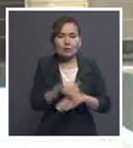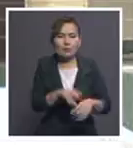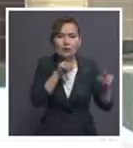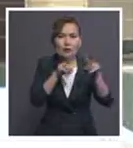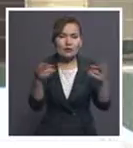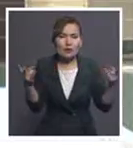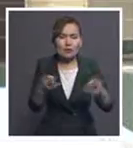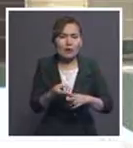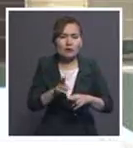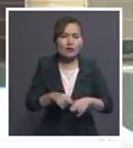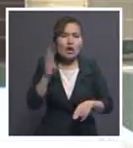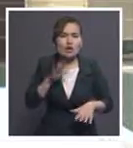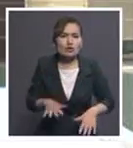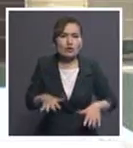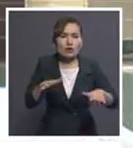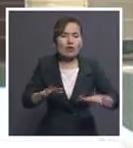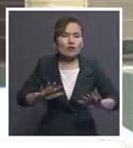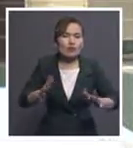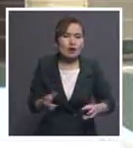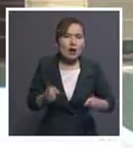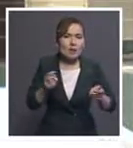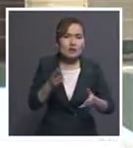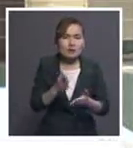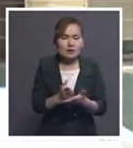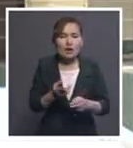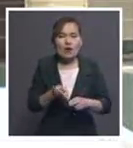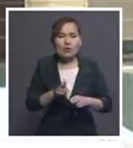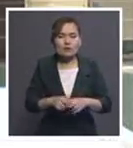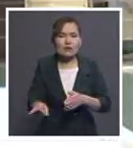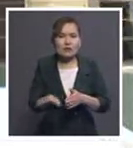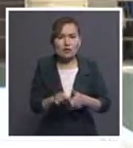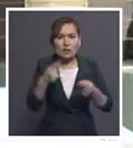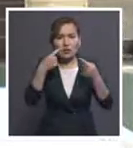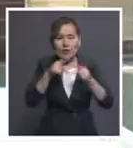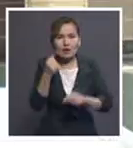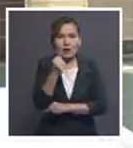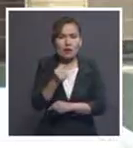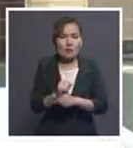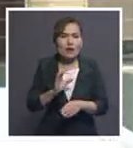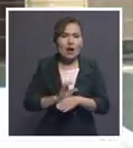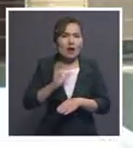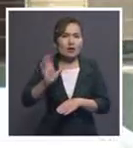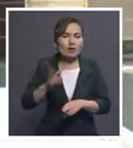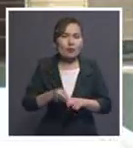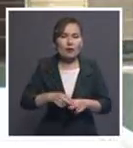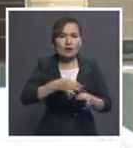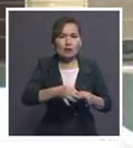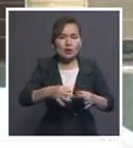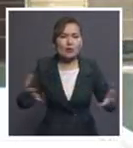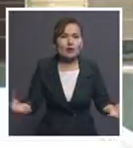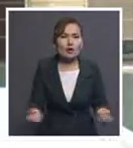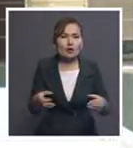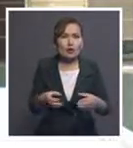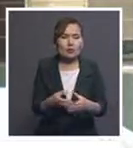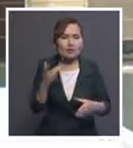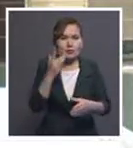отырады. Егерде жағдай ушығатын болса, қосымша күш құрылымдары жұмылдырылады. Оған қоса министрдің бұйрығымен басқа өңірдің құтқарушылары да